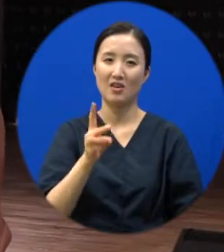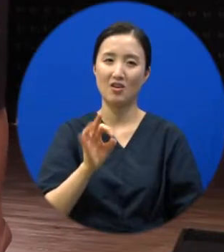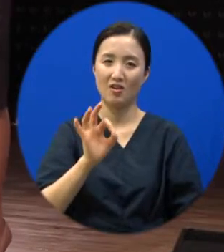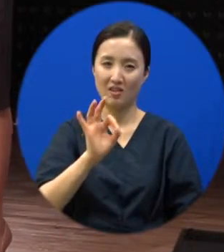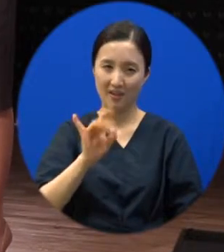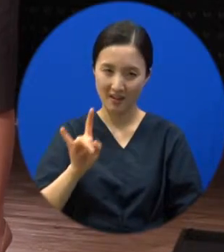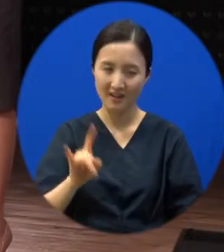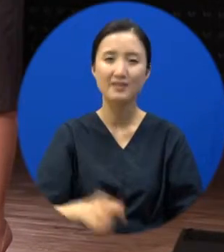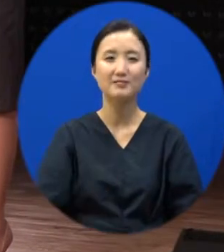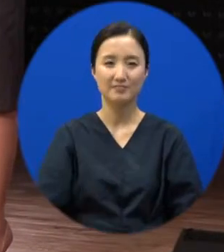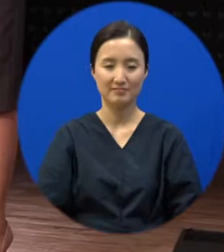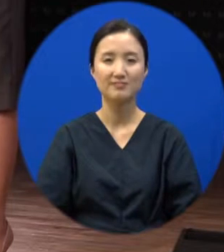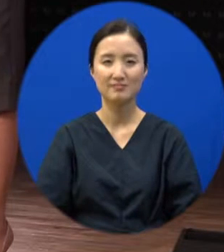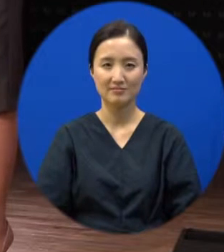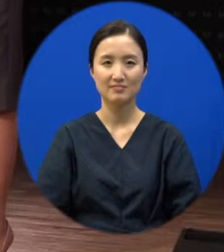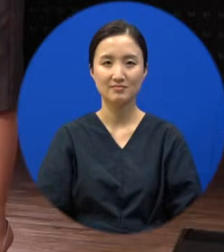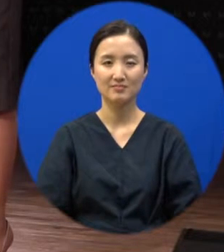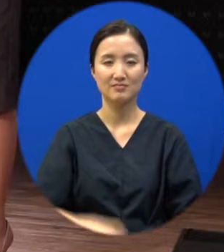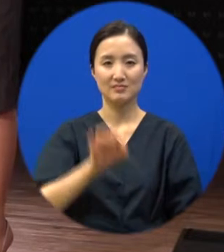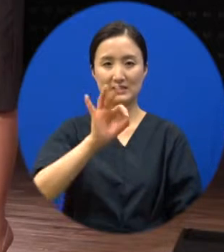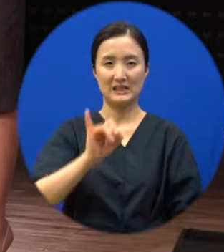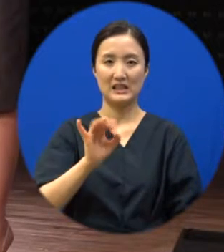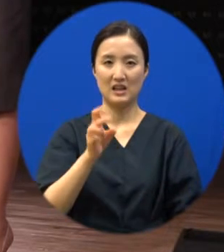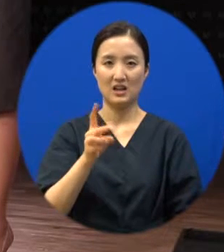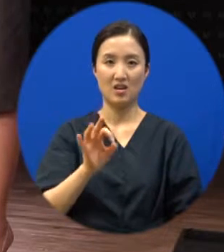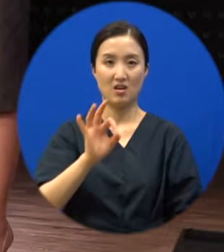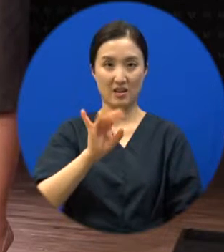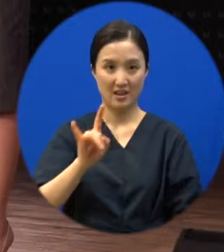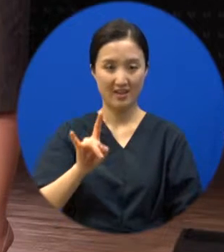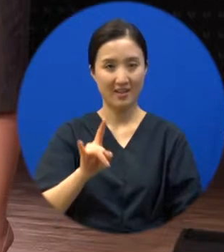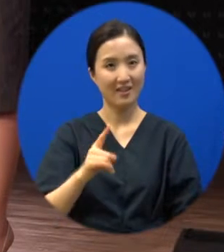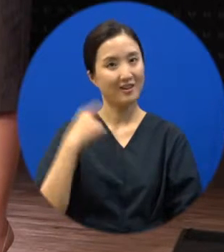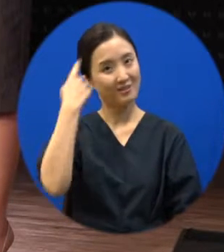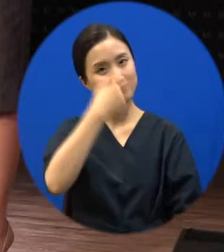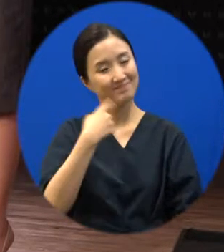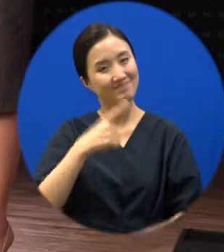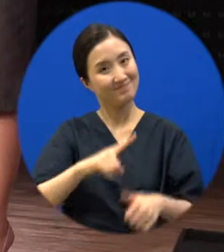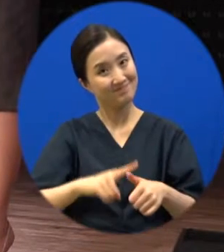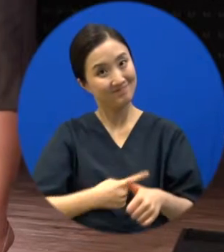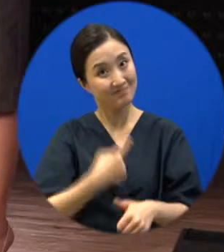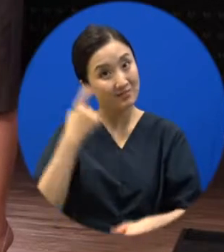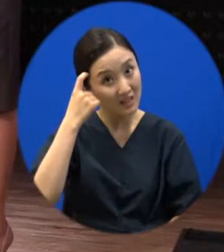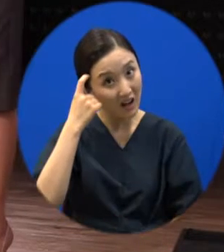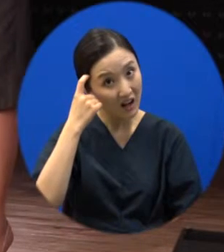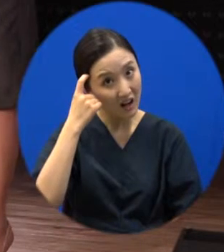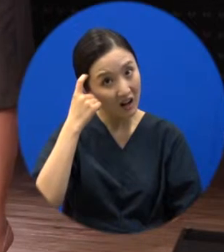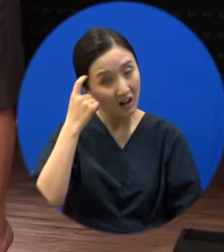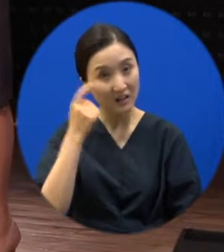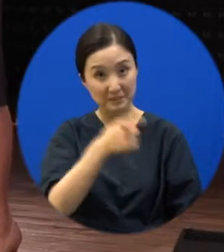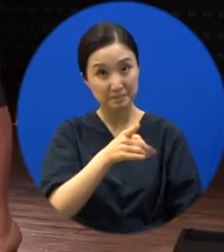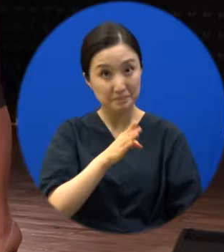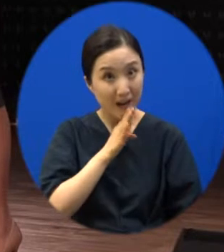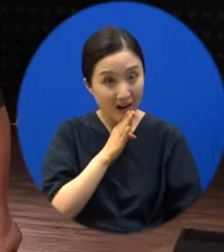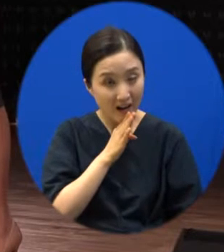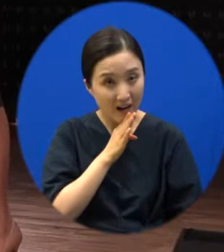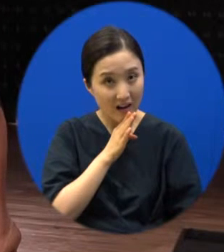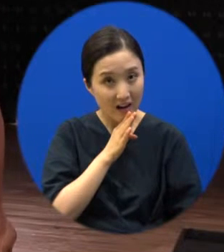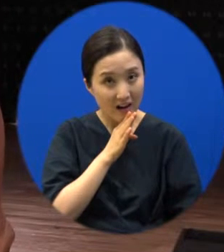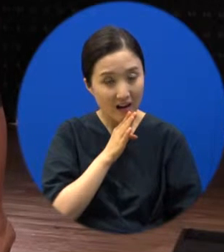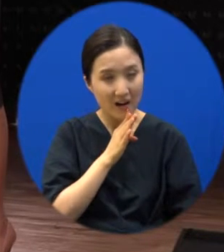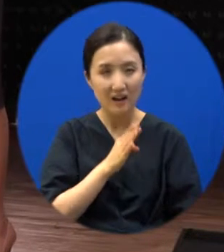이영애. 자, 우리가 이영애를 자연스럽다고 생각을 했어요. 자, 정말 그게 자연스러운 모습일까요?